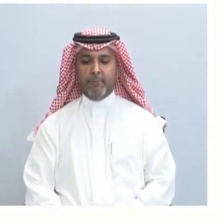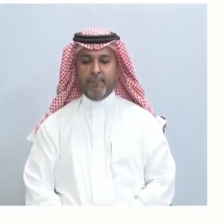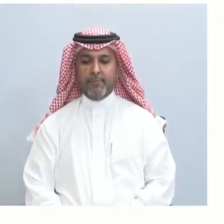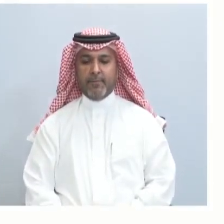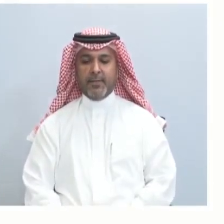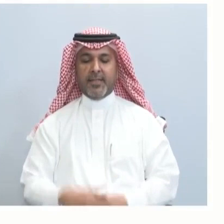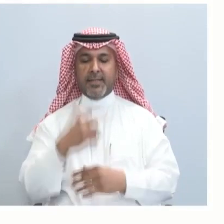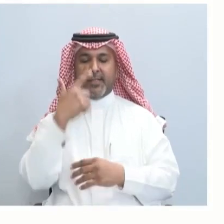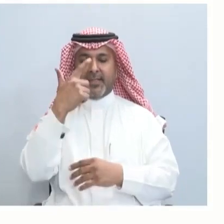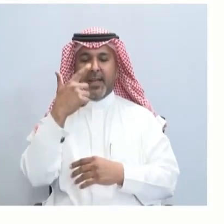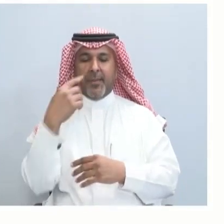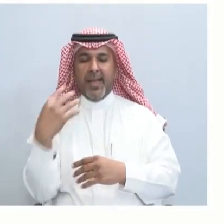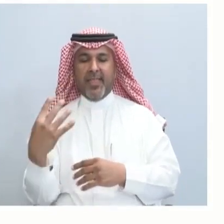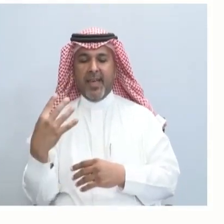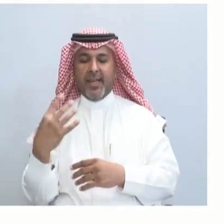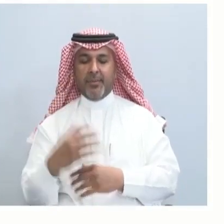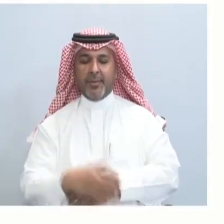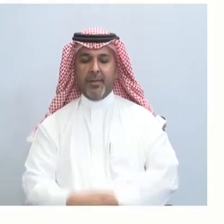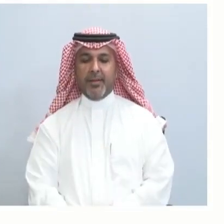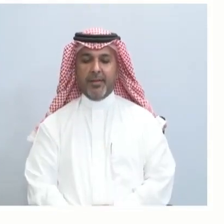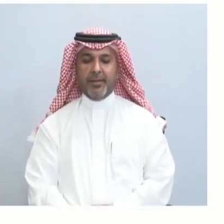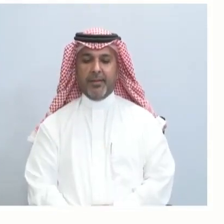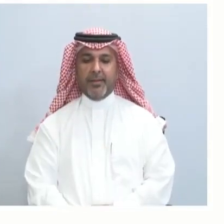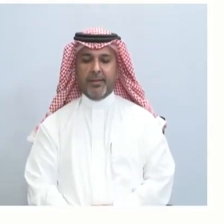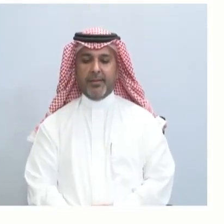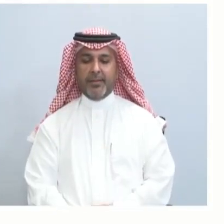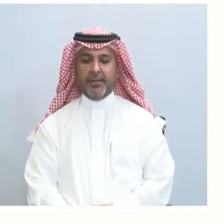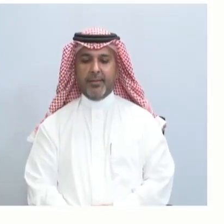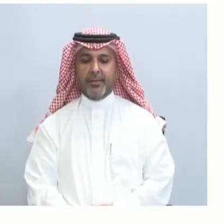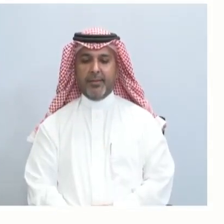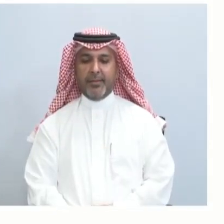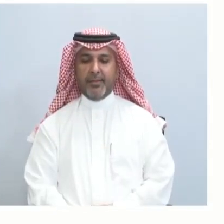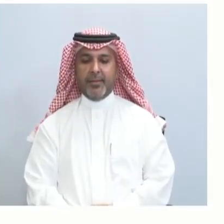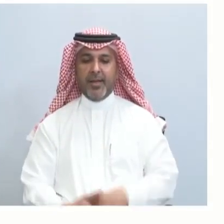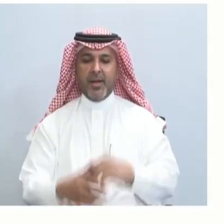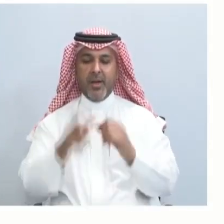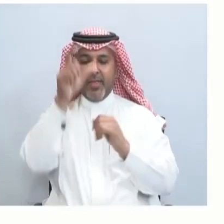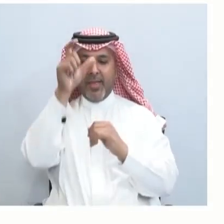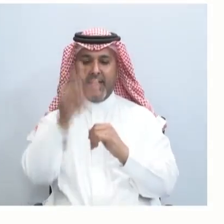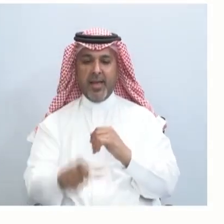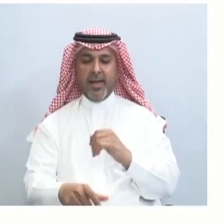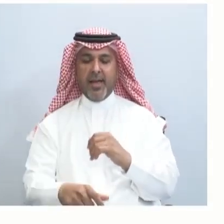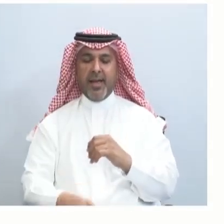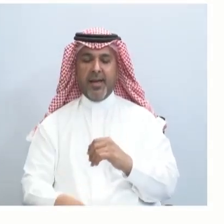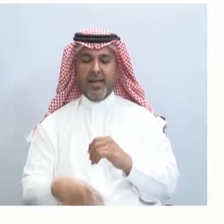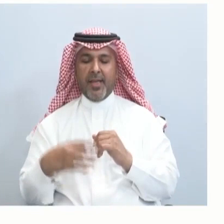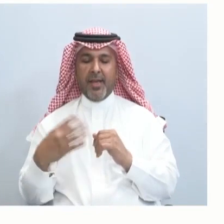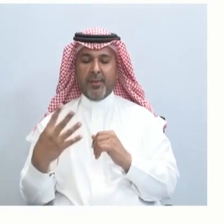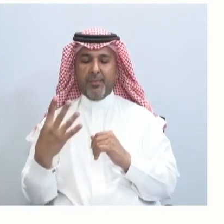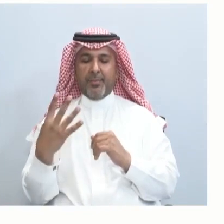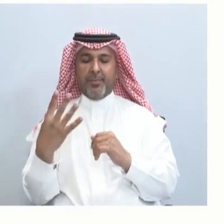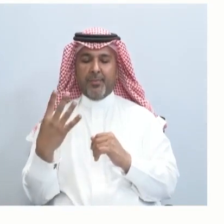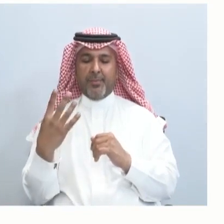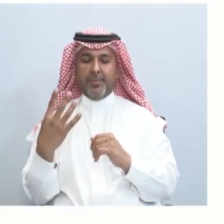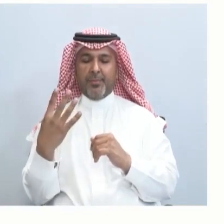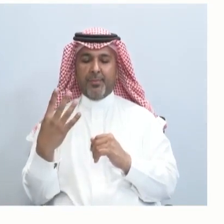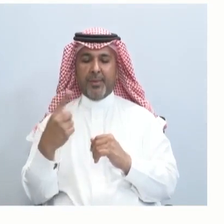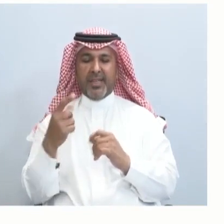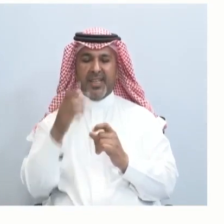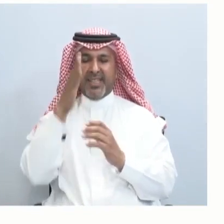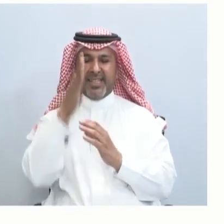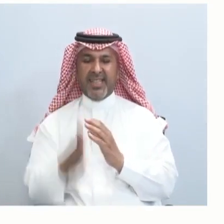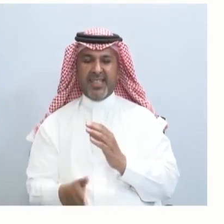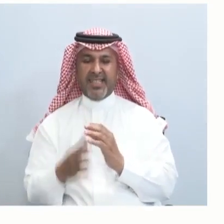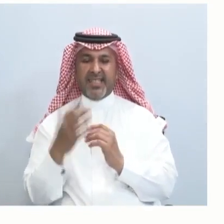سبعه متر وهذا اربعه متر اما في هذا المستطيل لدينا هنا البعد كاملا 14 متر اذا